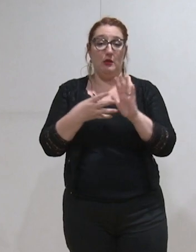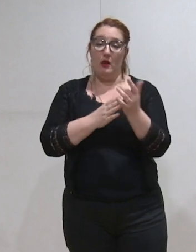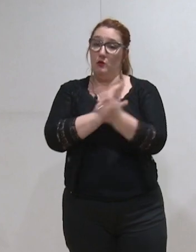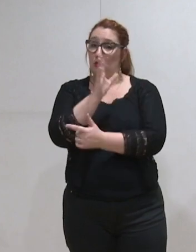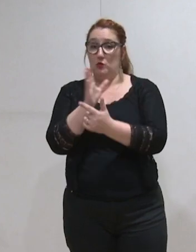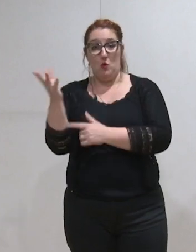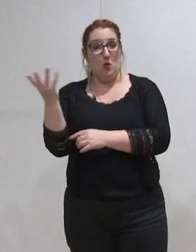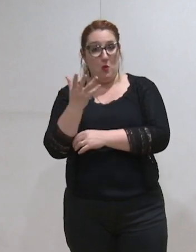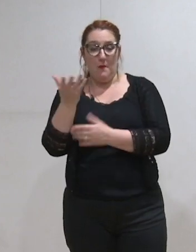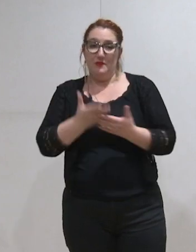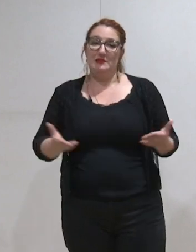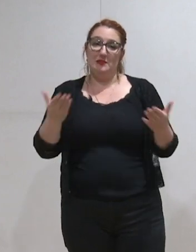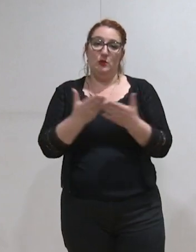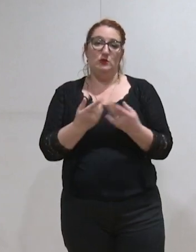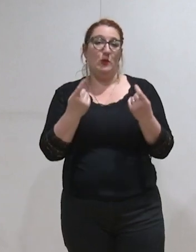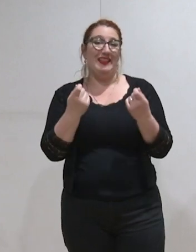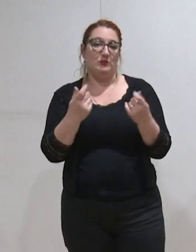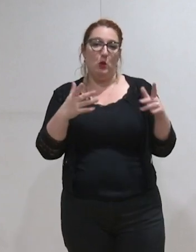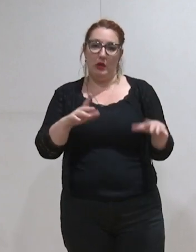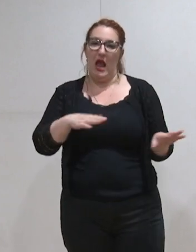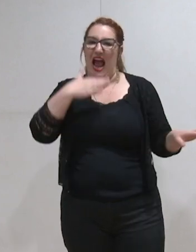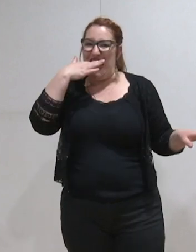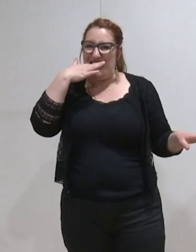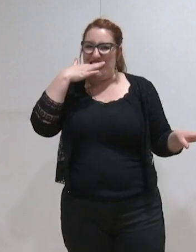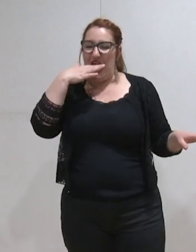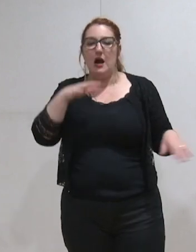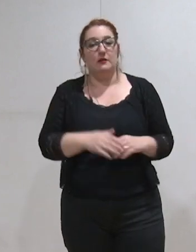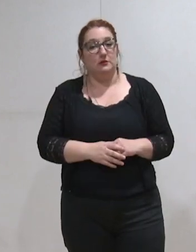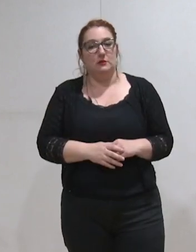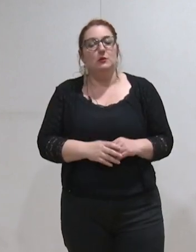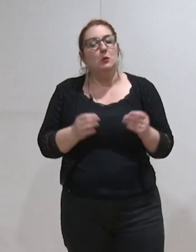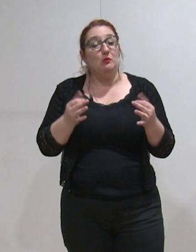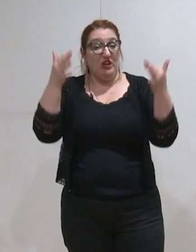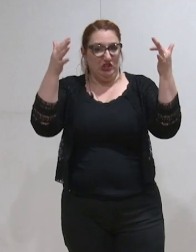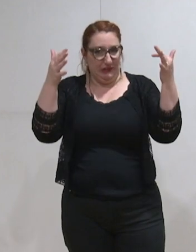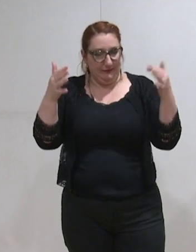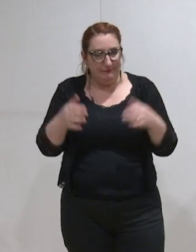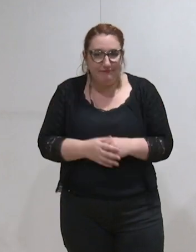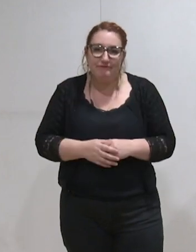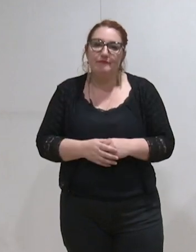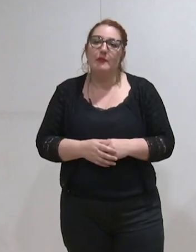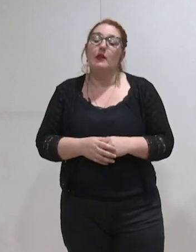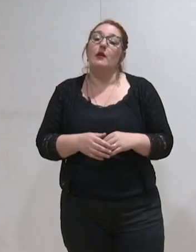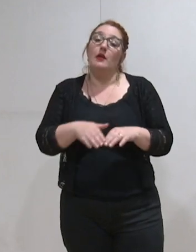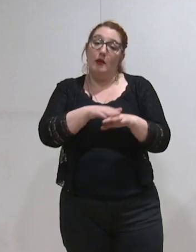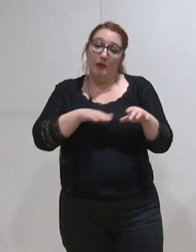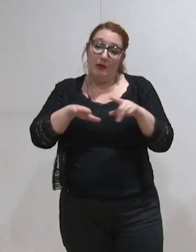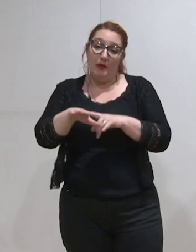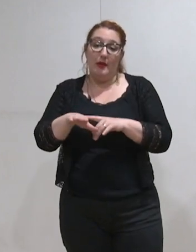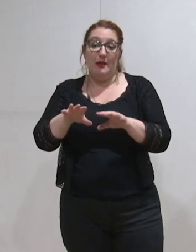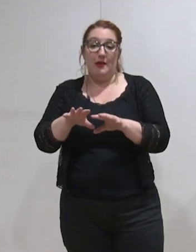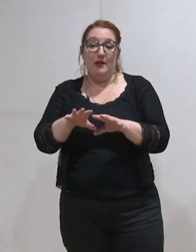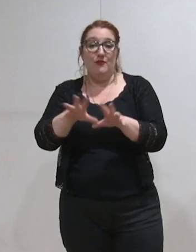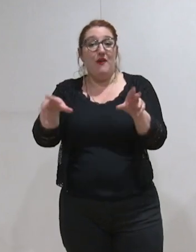étaient des situations de trésorerie qui étaient très justes pour pas dire très fragile et la faible capacité contributive des